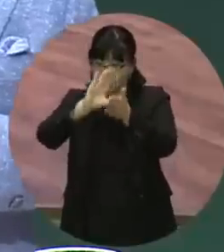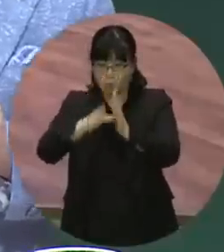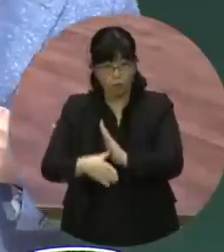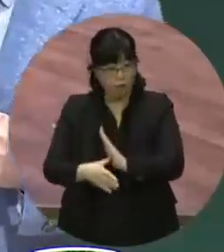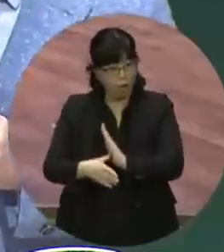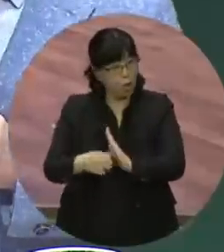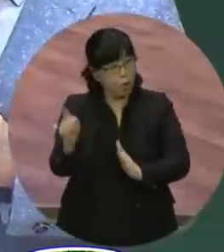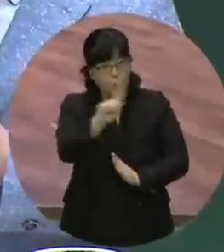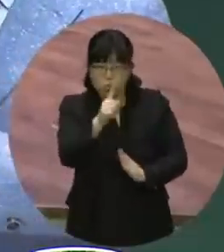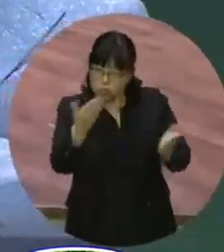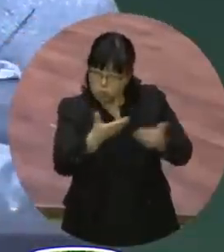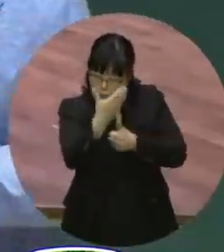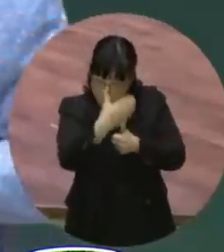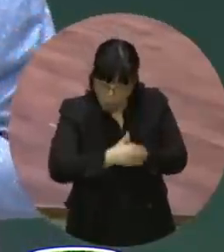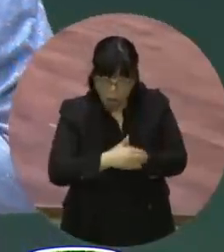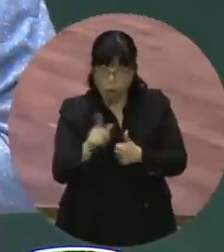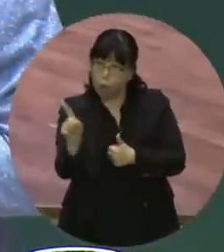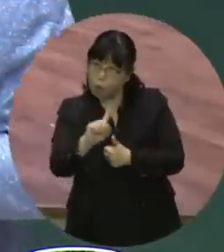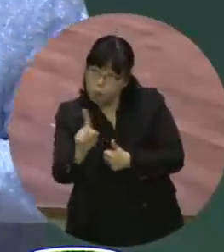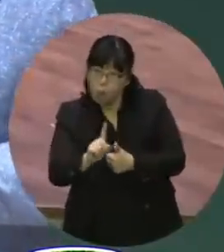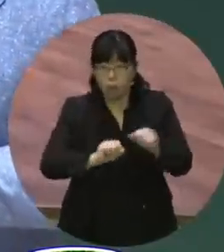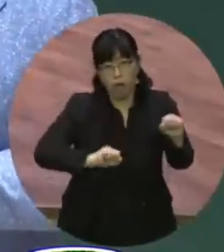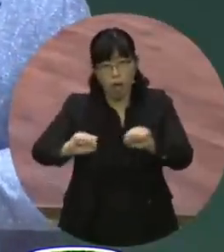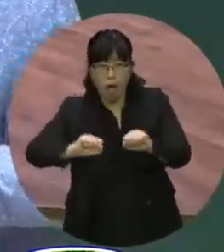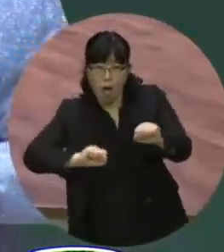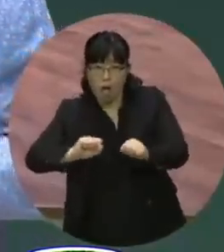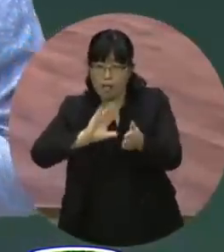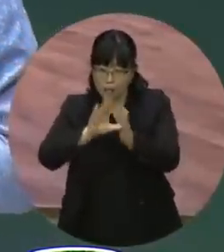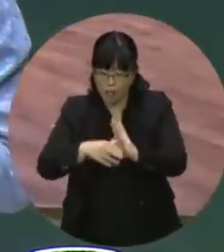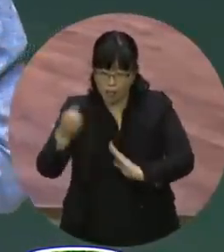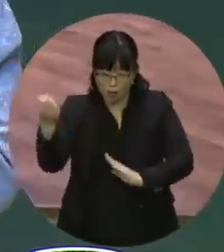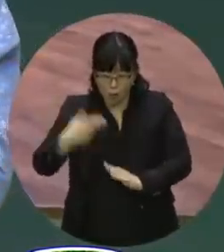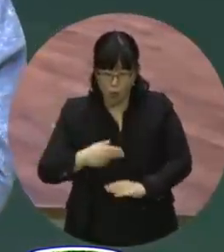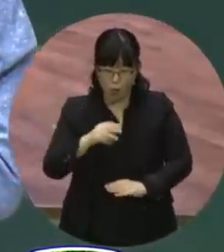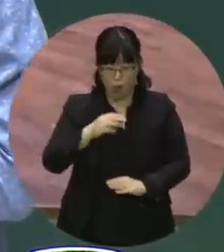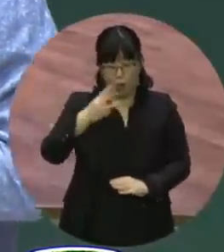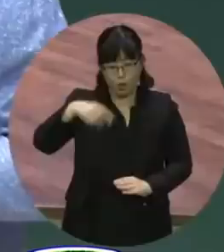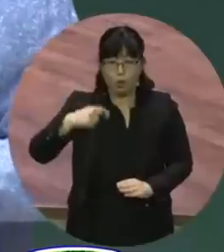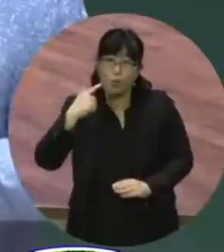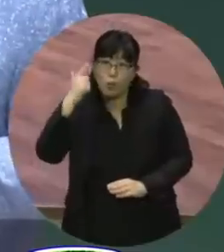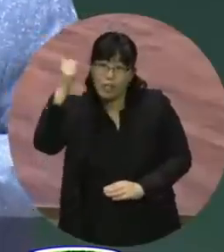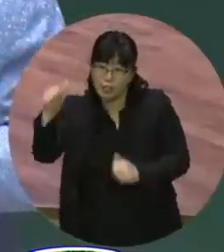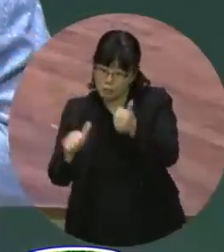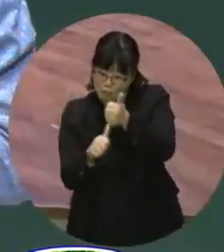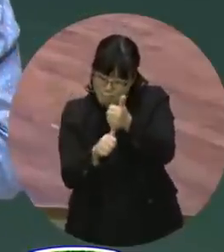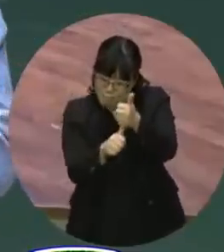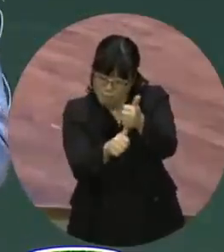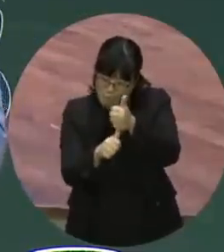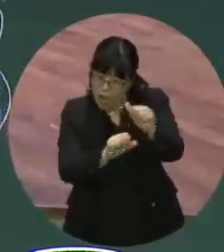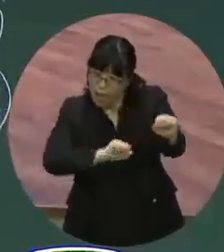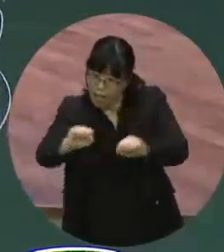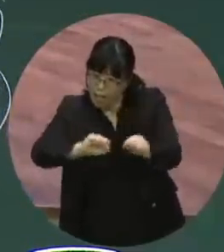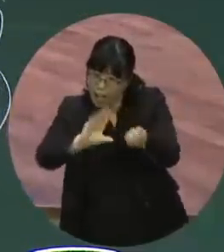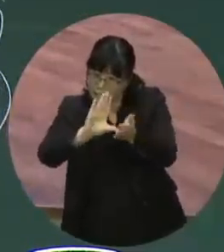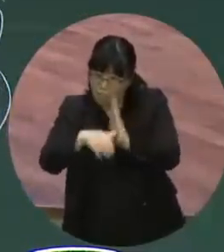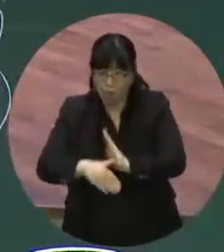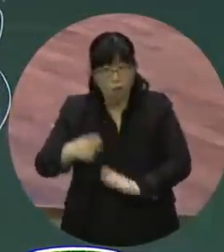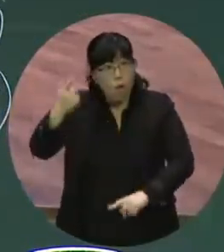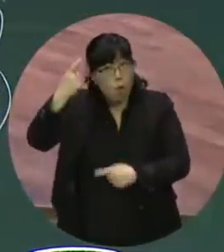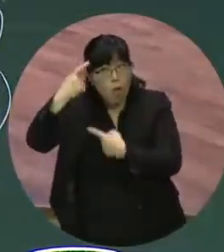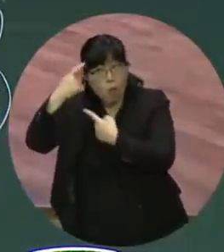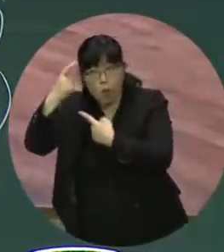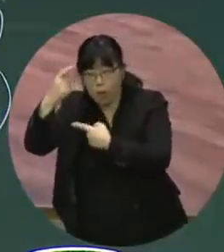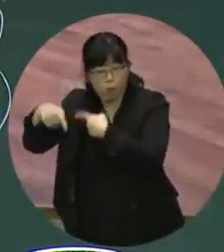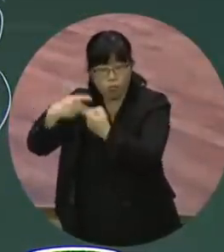없어요. 지금도 마찬가지. 세계보험원의 이 목사님 모시고 우리가 세계보험을 전시회를 하고 있는데 뭐 이런저런 사람 모이면 무슨